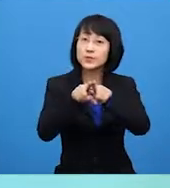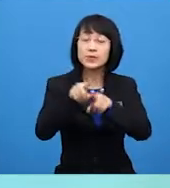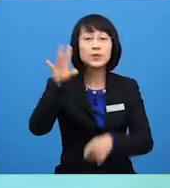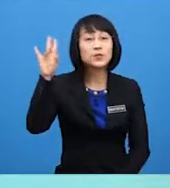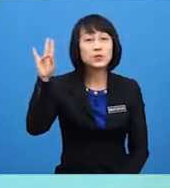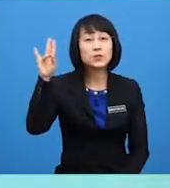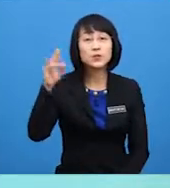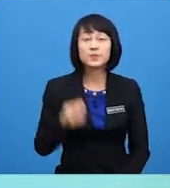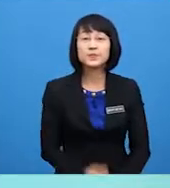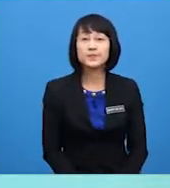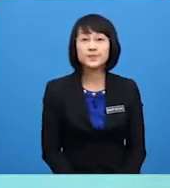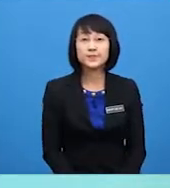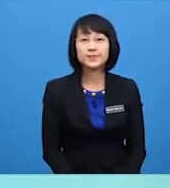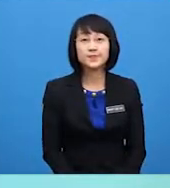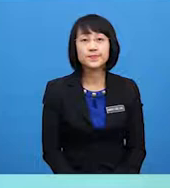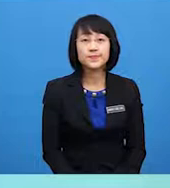6 tambah 1 sama dengan 7.